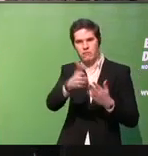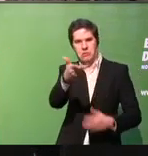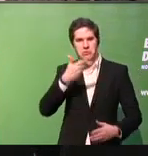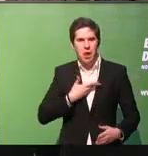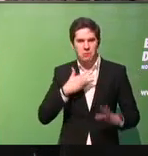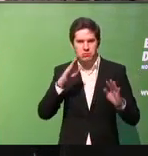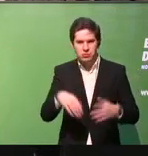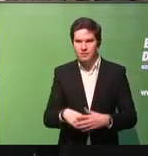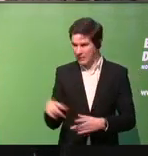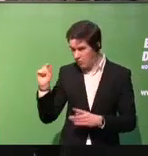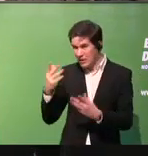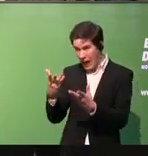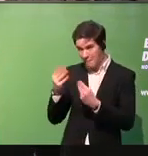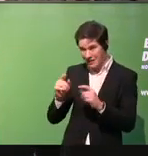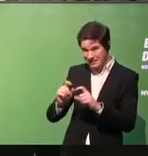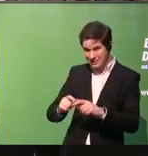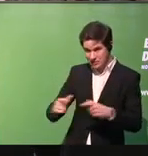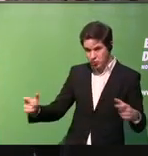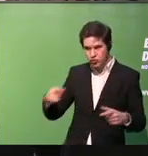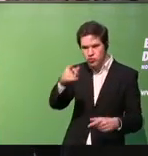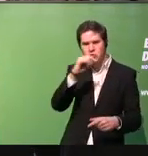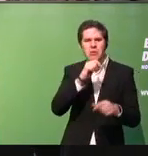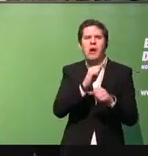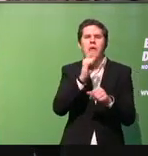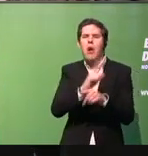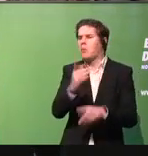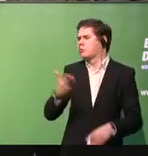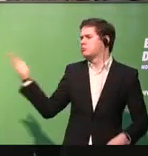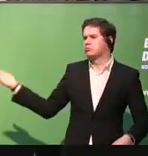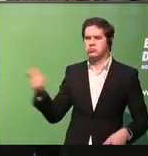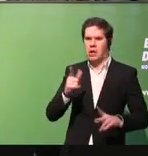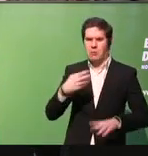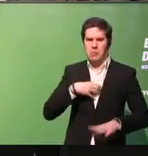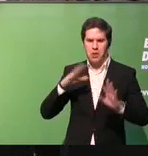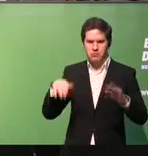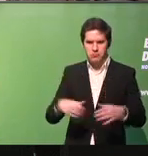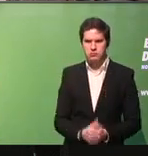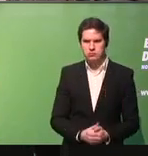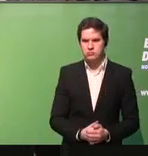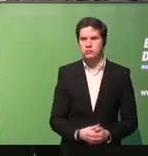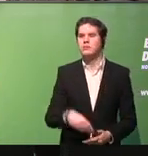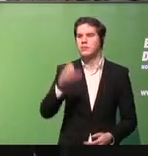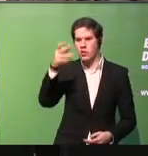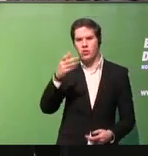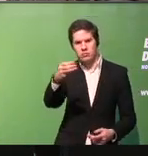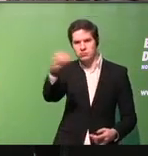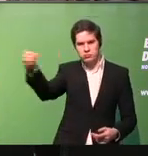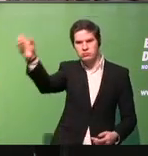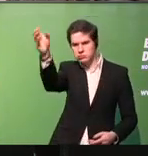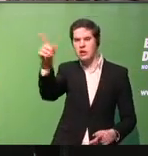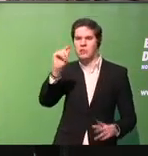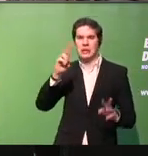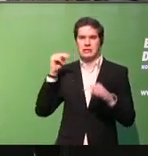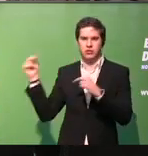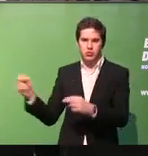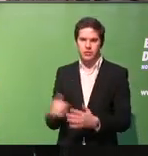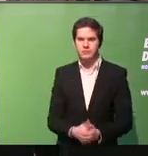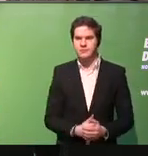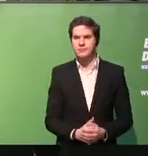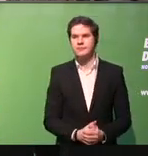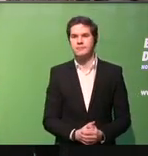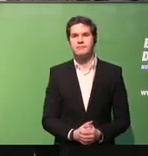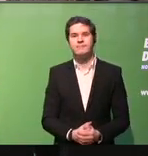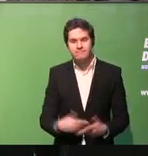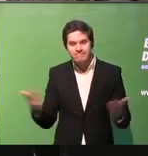Am Empfangstisch? Hier vorne. Gut, also, da finden wir sie wieder. Liebe Freundinnen und Freunde,